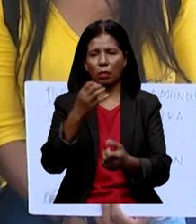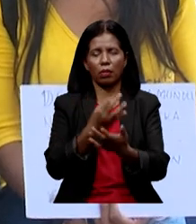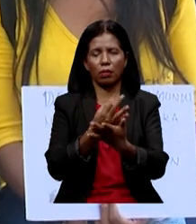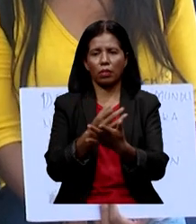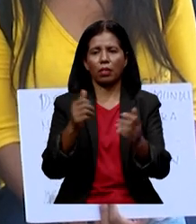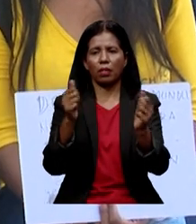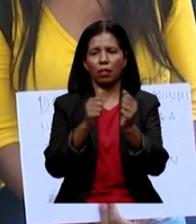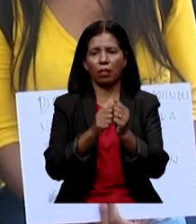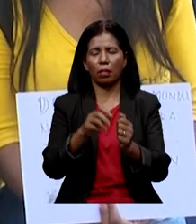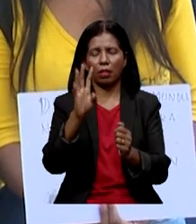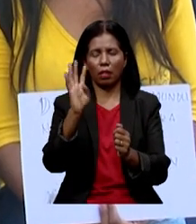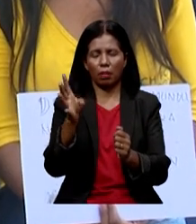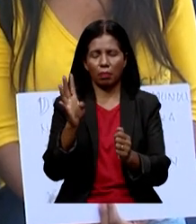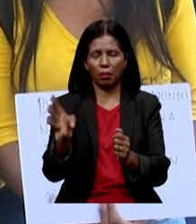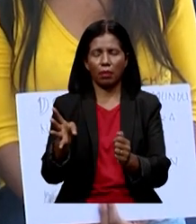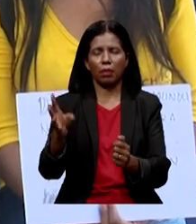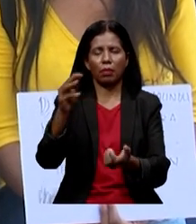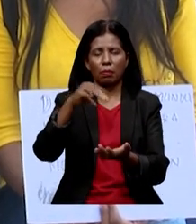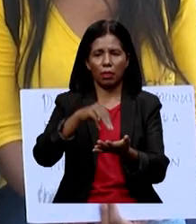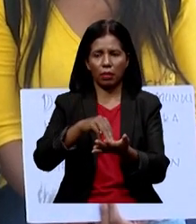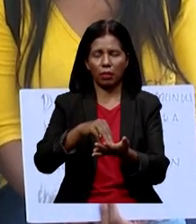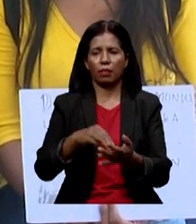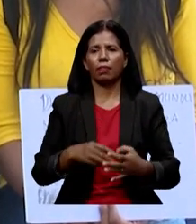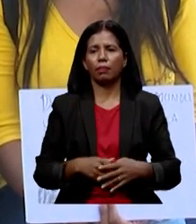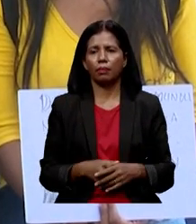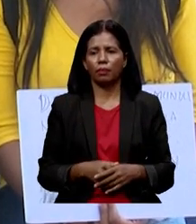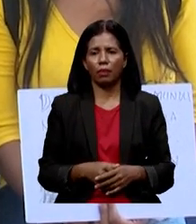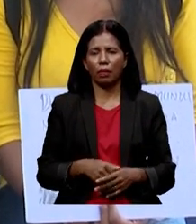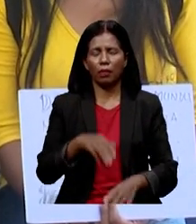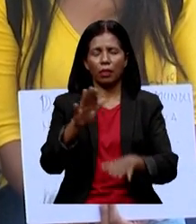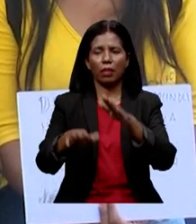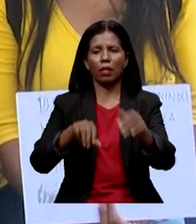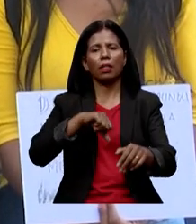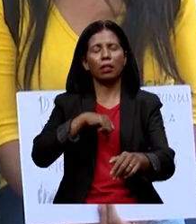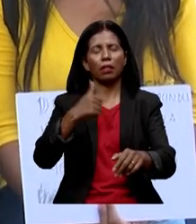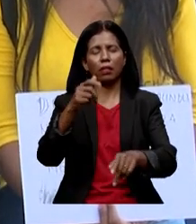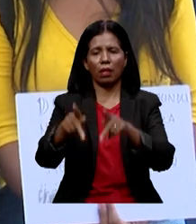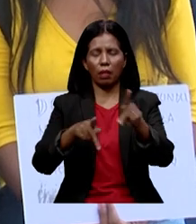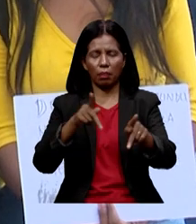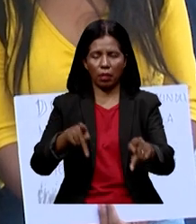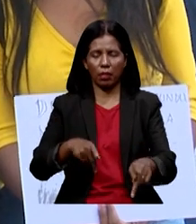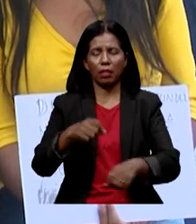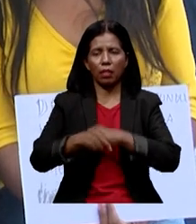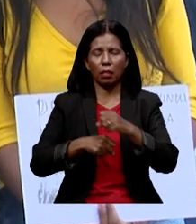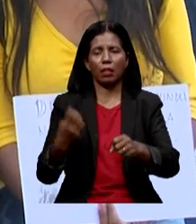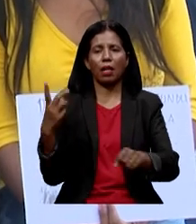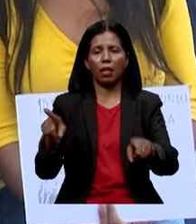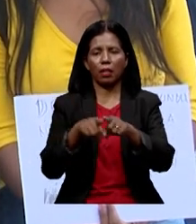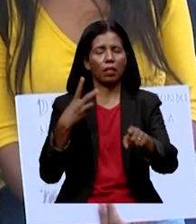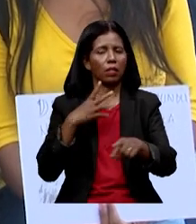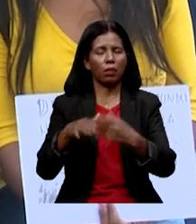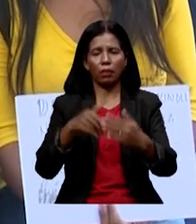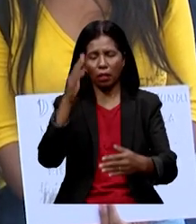osan 40 mil milões basira nian kori lao lokoan ia povu ira nenye terus leten hanesan ito totu hatere